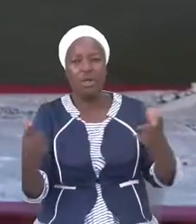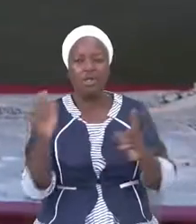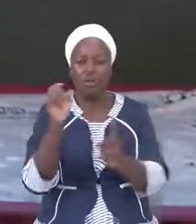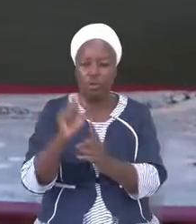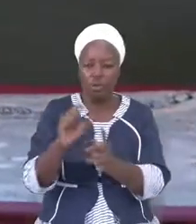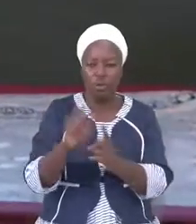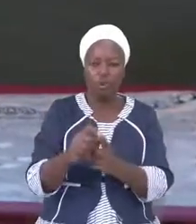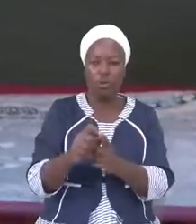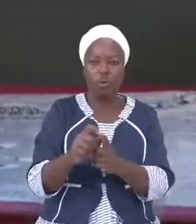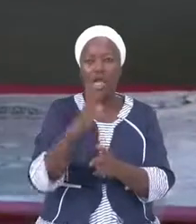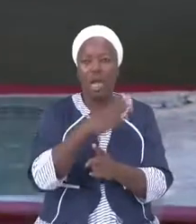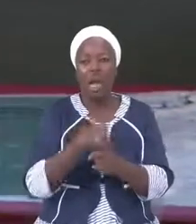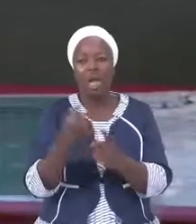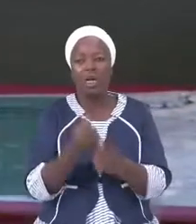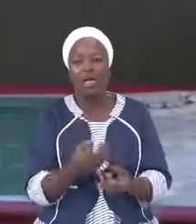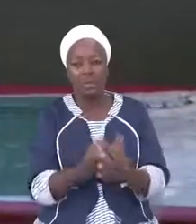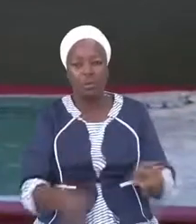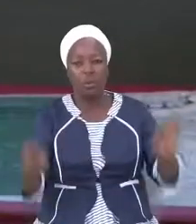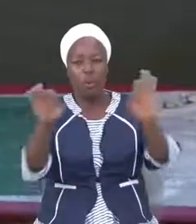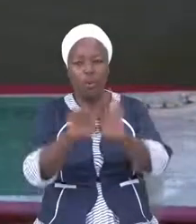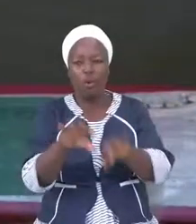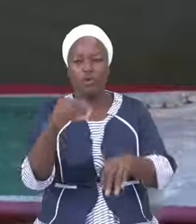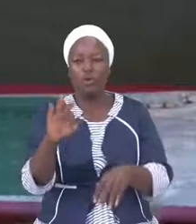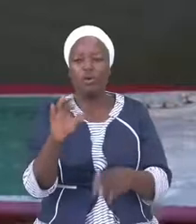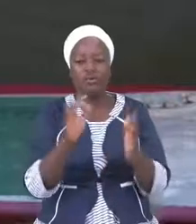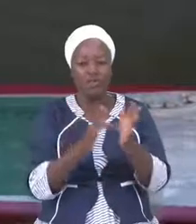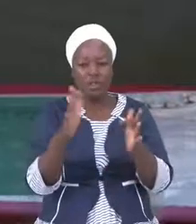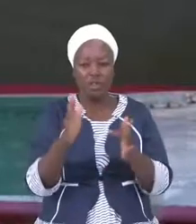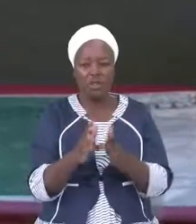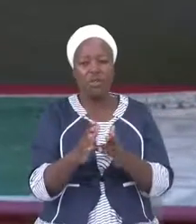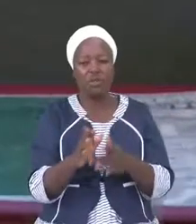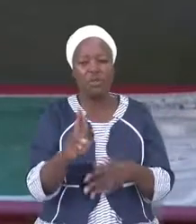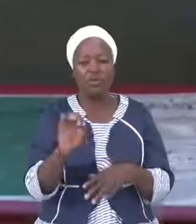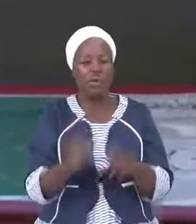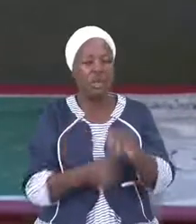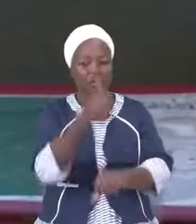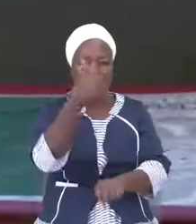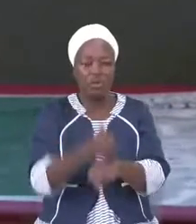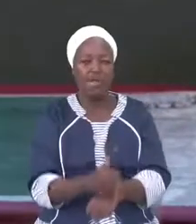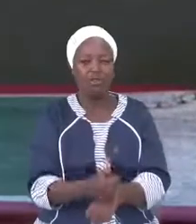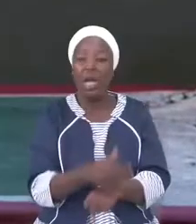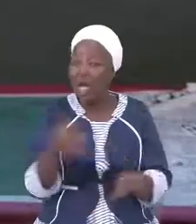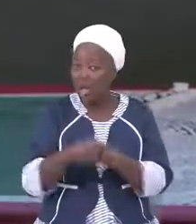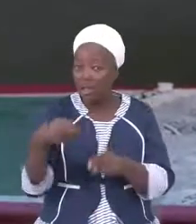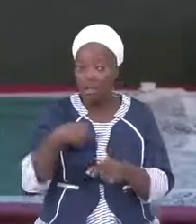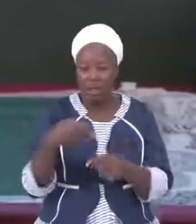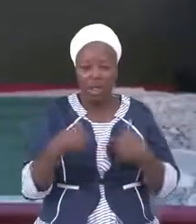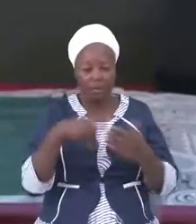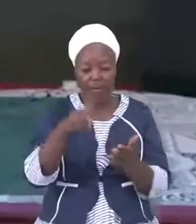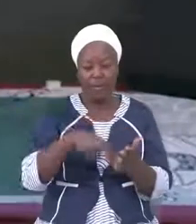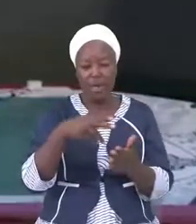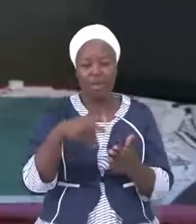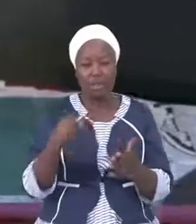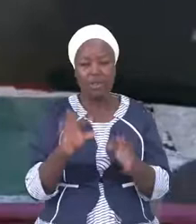ici. La grande parole et la valeur de la réaffirmation de Jésus. Comme nous avons